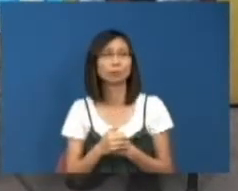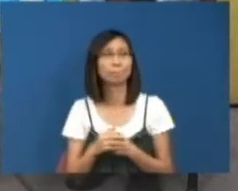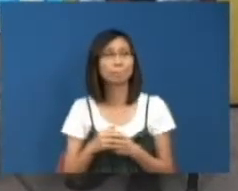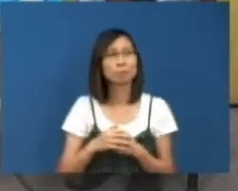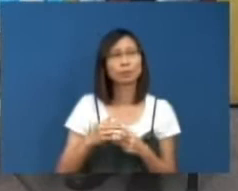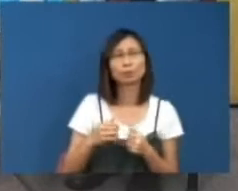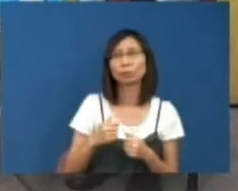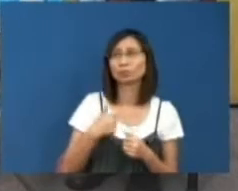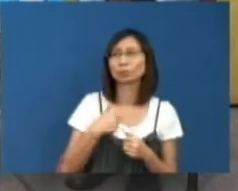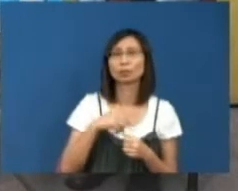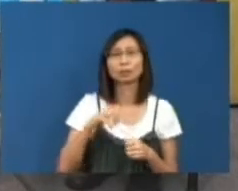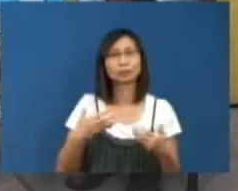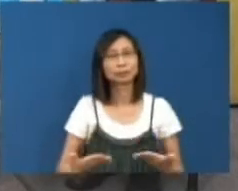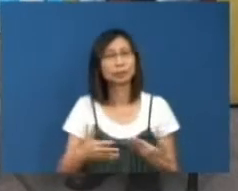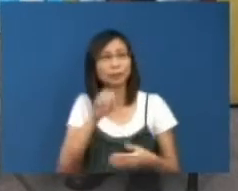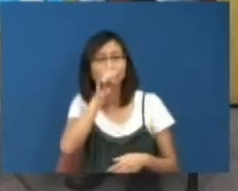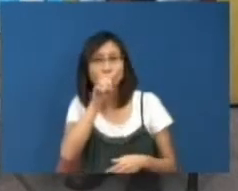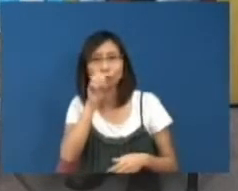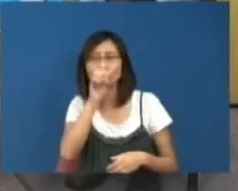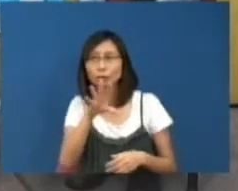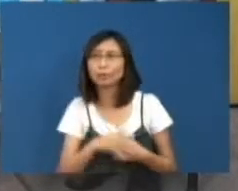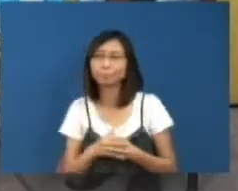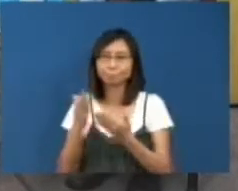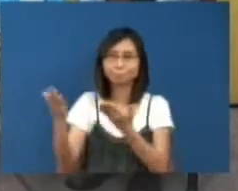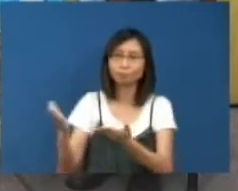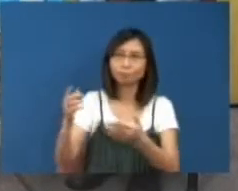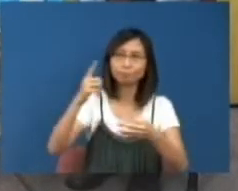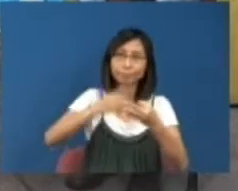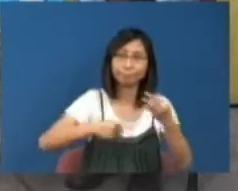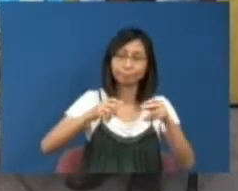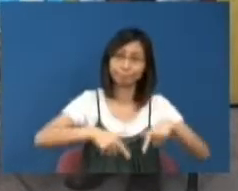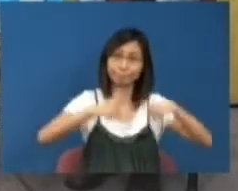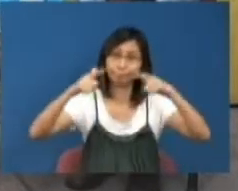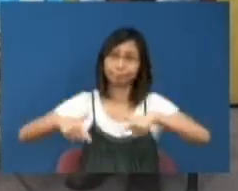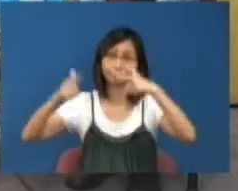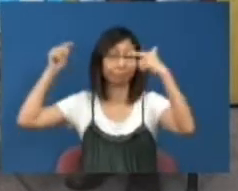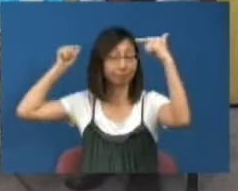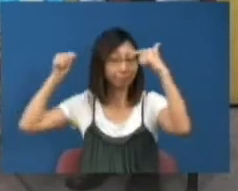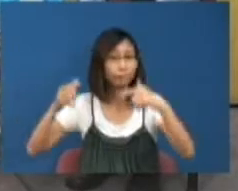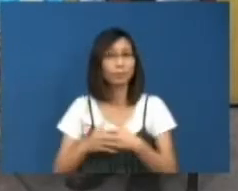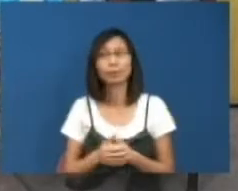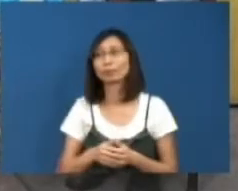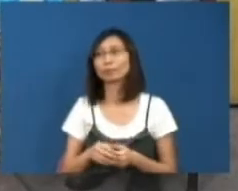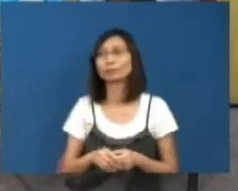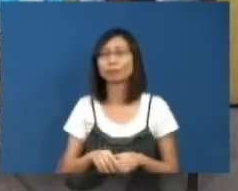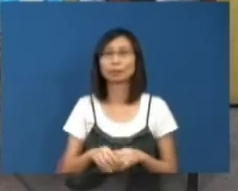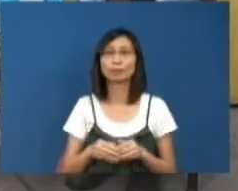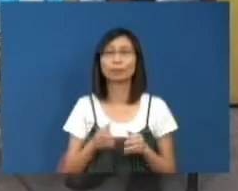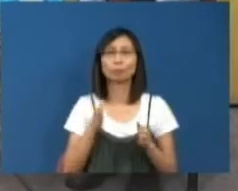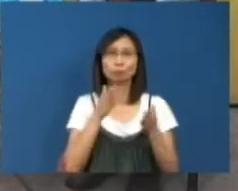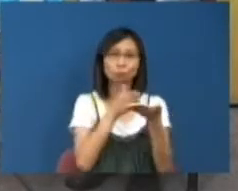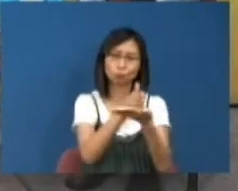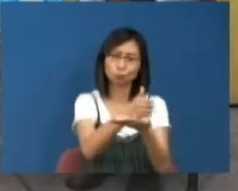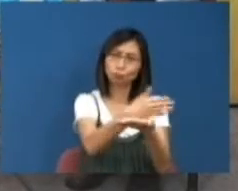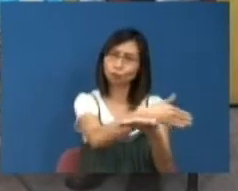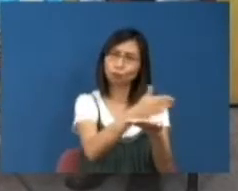咧？我哋不如而家我哋總結一下啦。咁啊，請阿林博士即係大致，我哋可以 俾啲咩大嘅方向俾政府聽下，